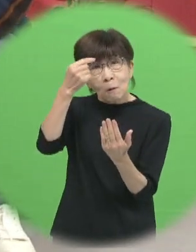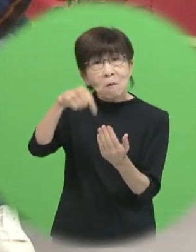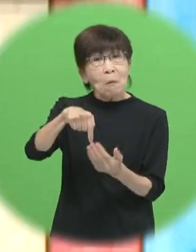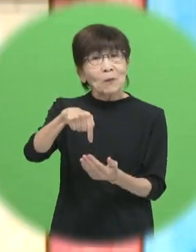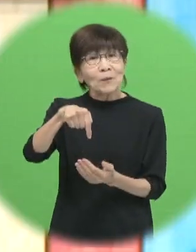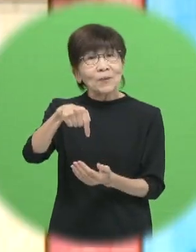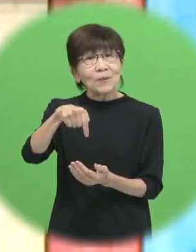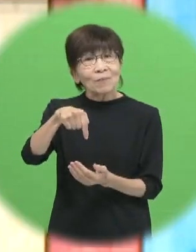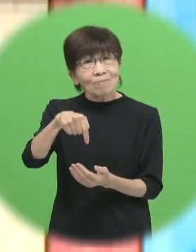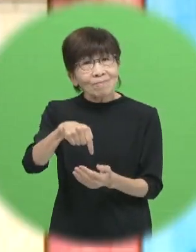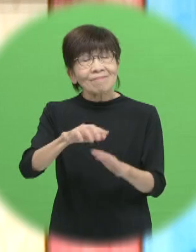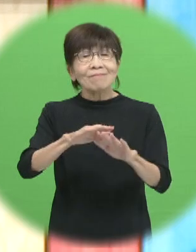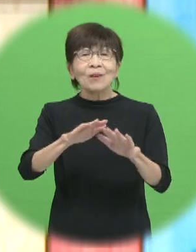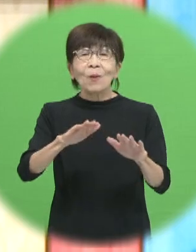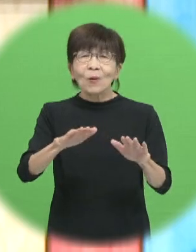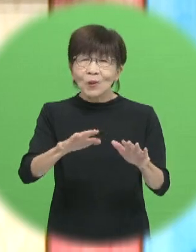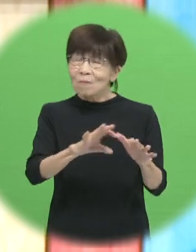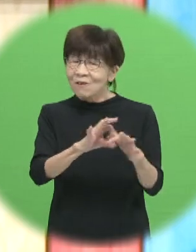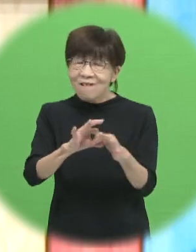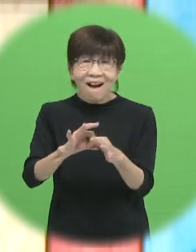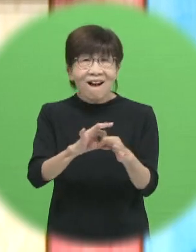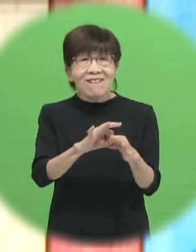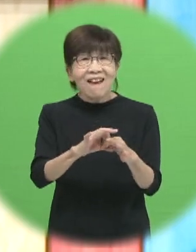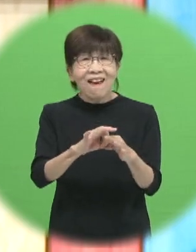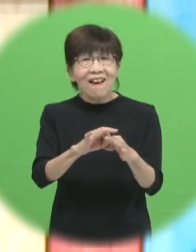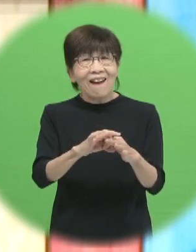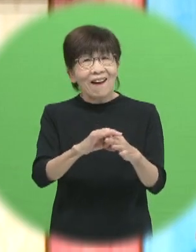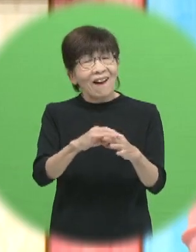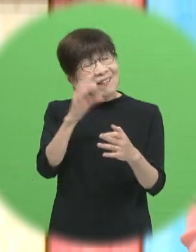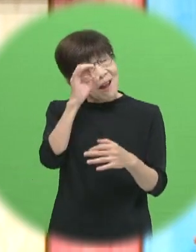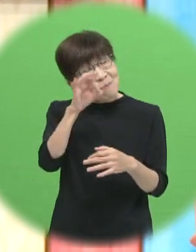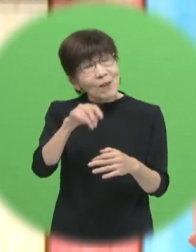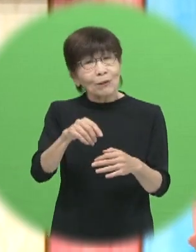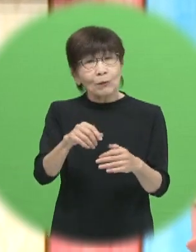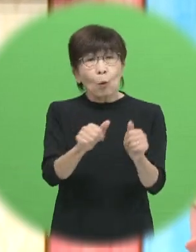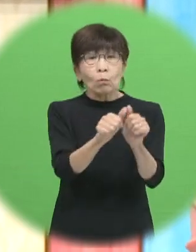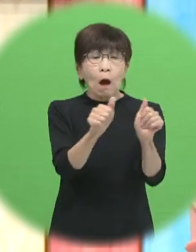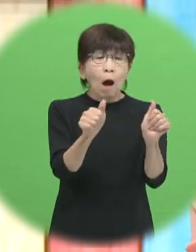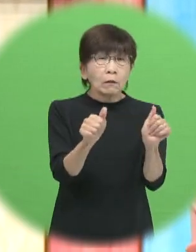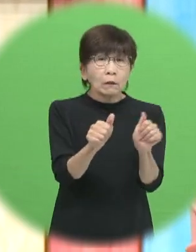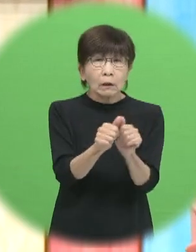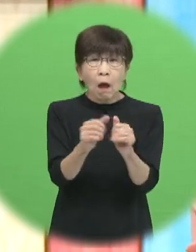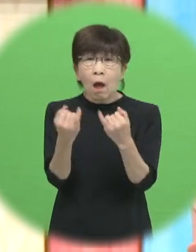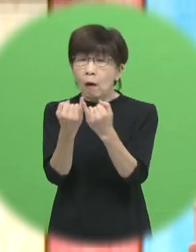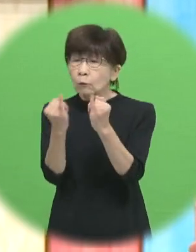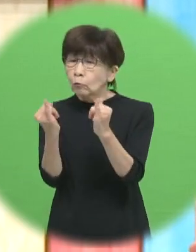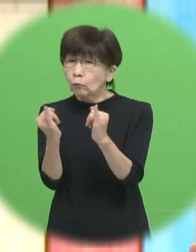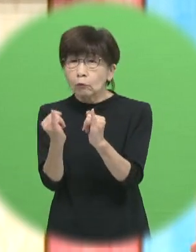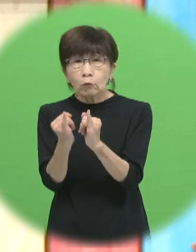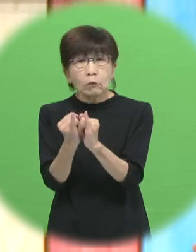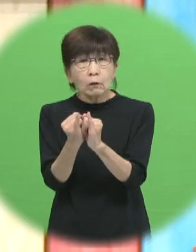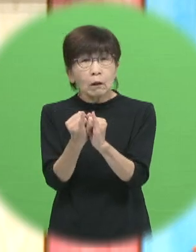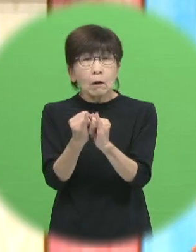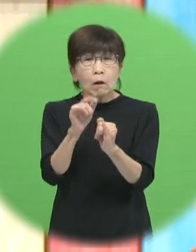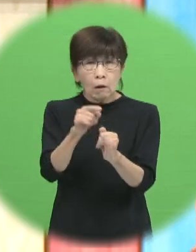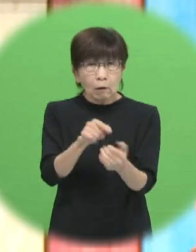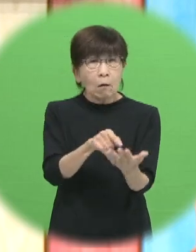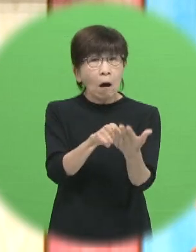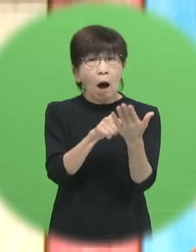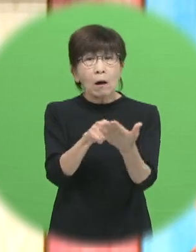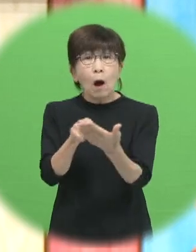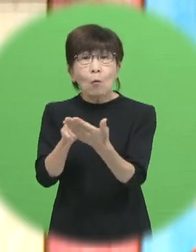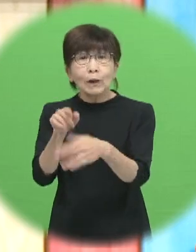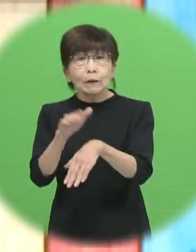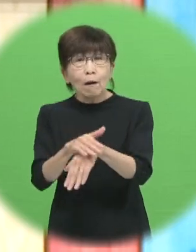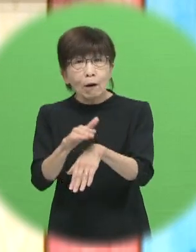それから子どもが触れるそのメディアで男性と女性がこうどういう描かれ方をするかとか、もう本